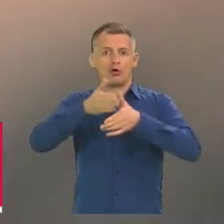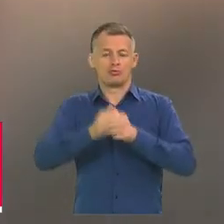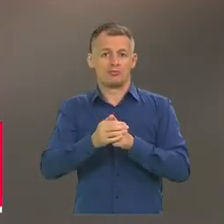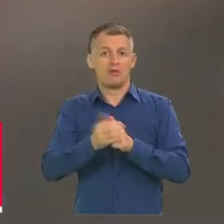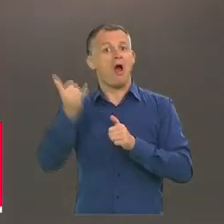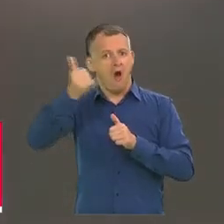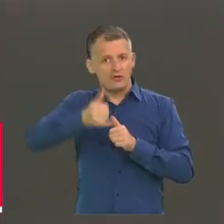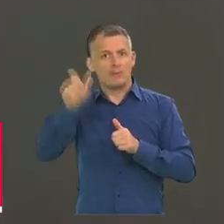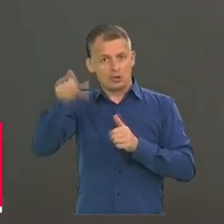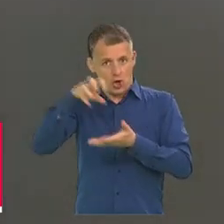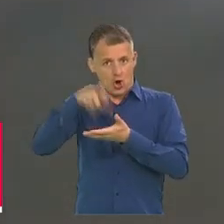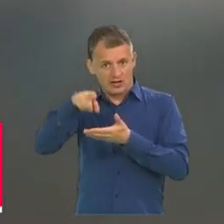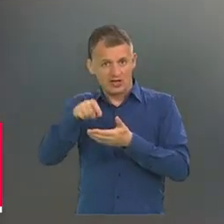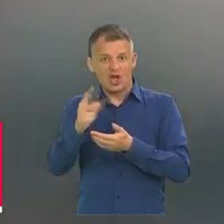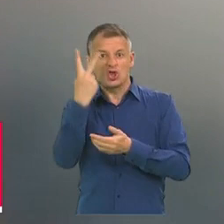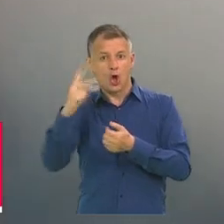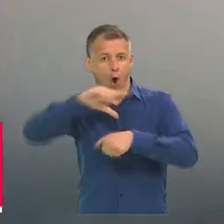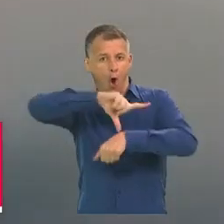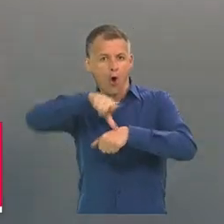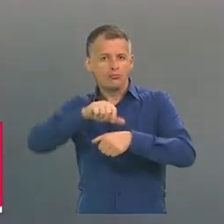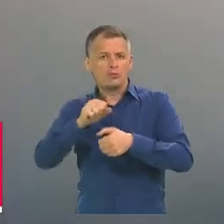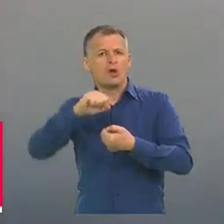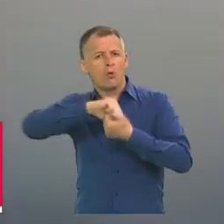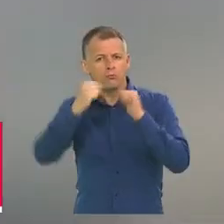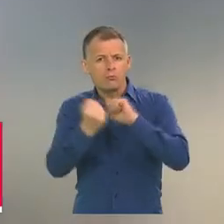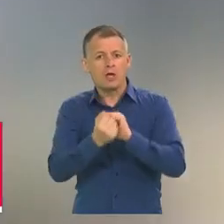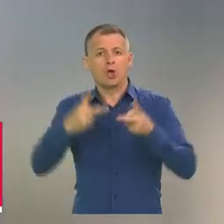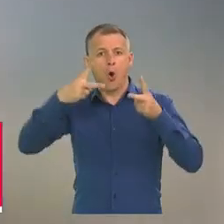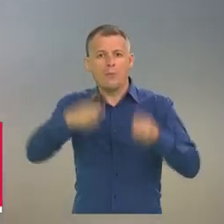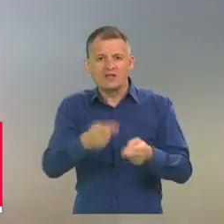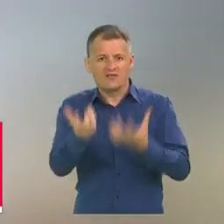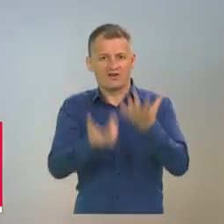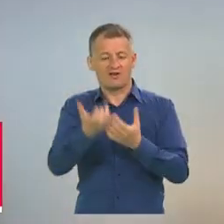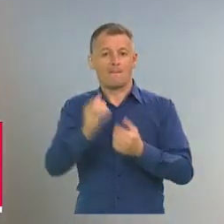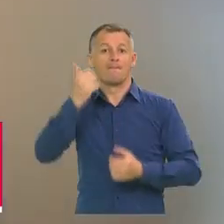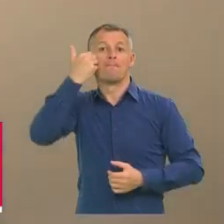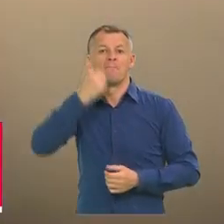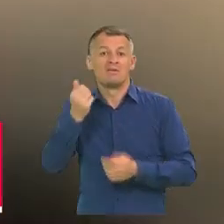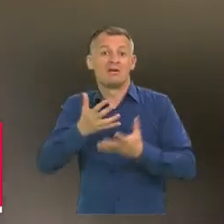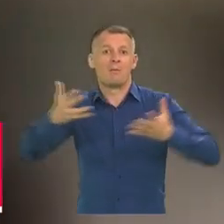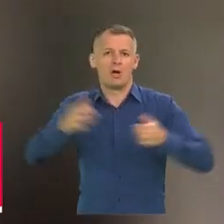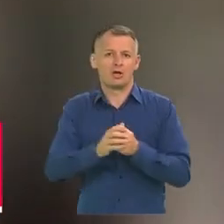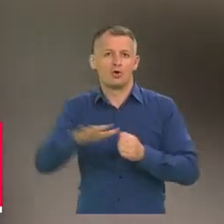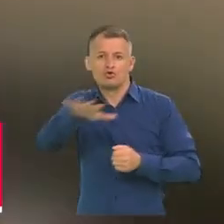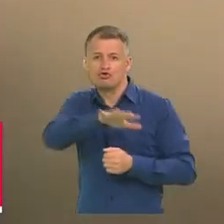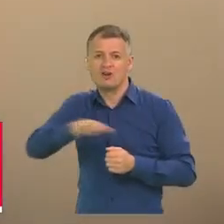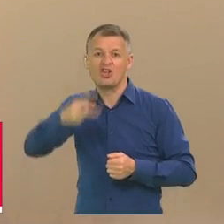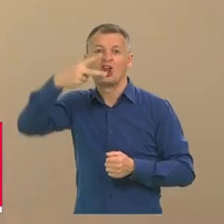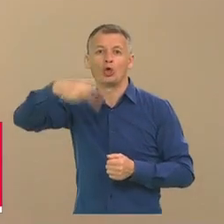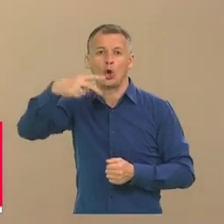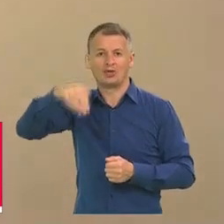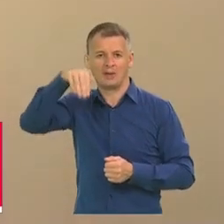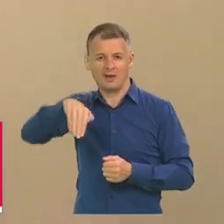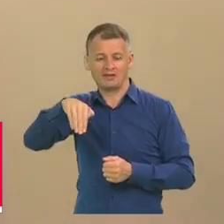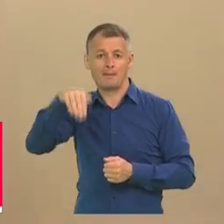sărit și localnicii și aproape 2 ore s-au chinuit oamenii să stingă flăcările. Pagubele sunt însemnate. O suprafață de aproximativ 200